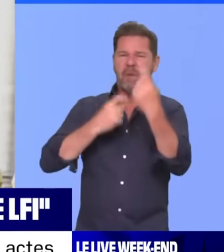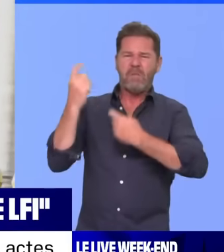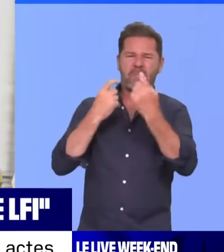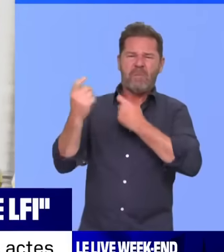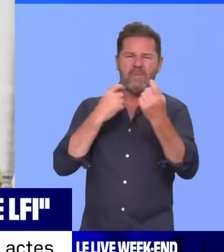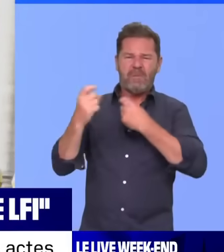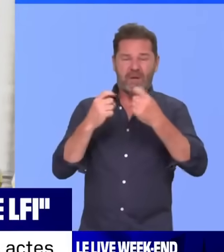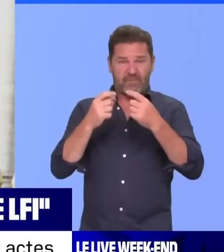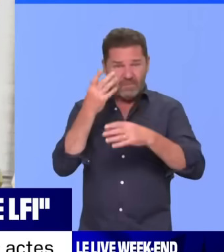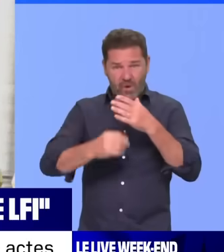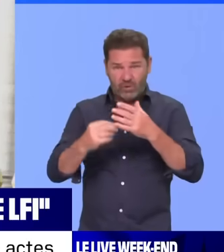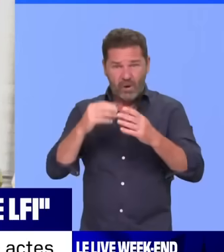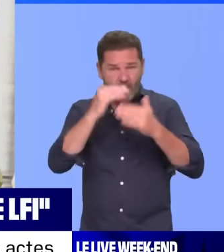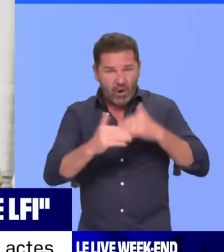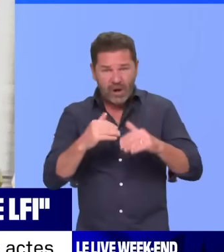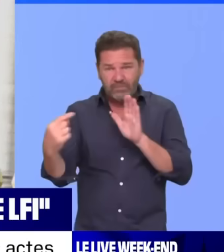des questions